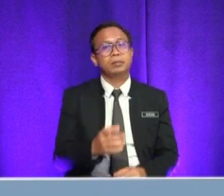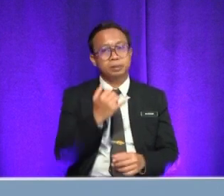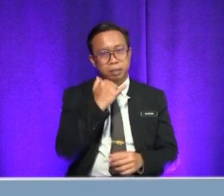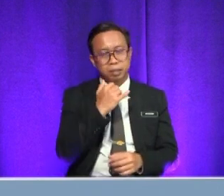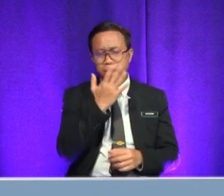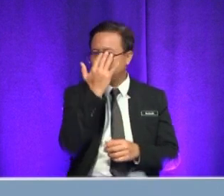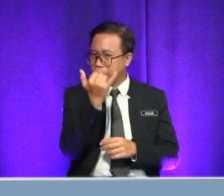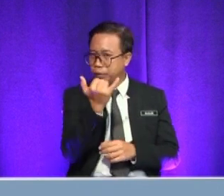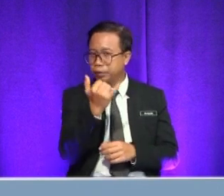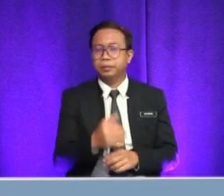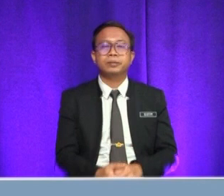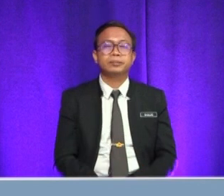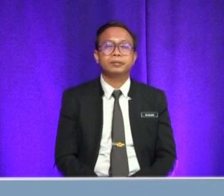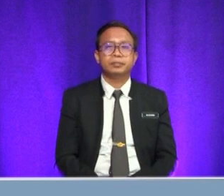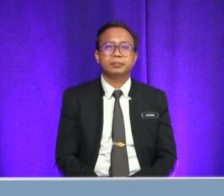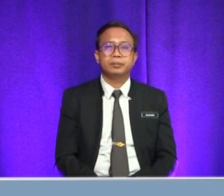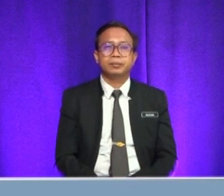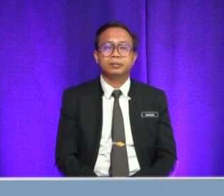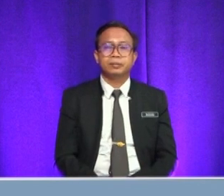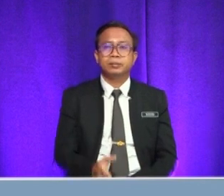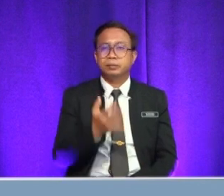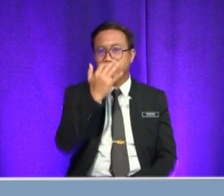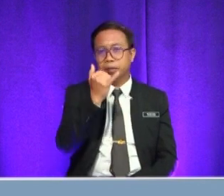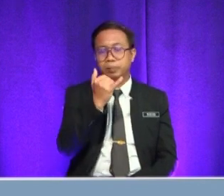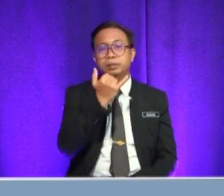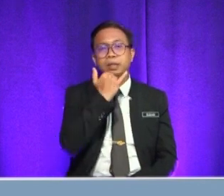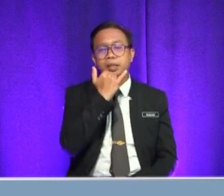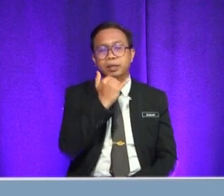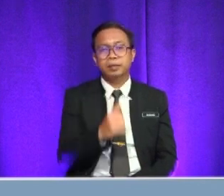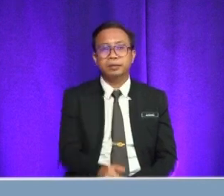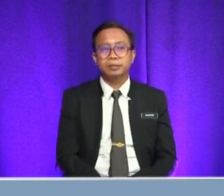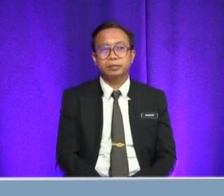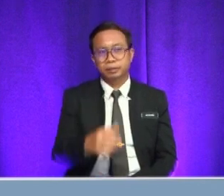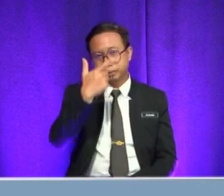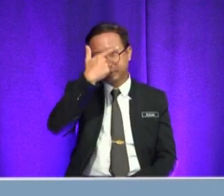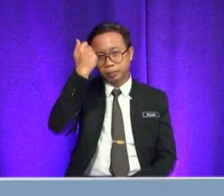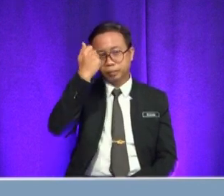Tapi kenapa ya? Kenapa salah? Sebab?